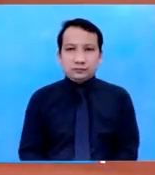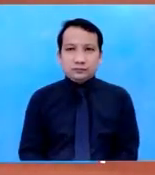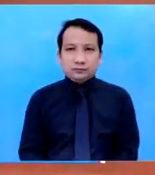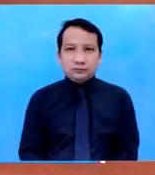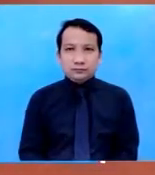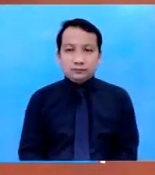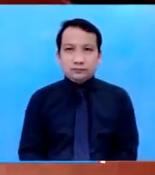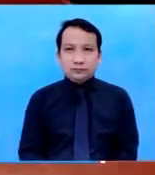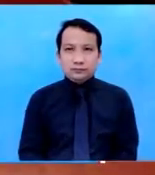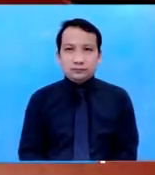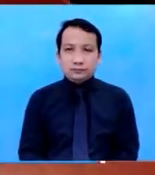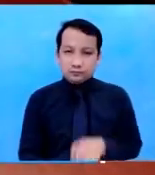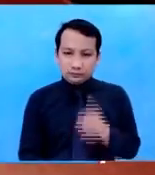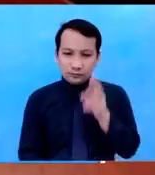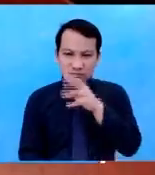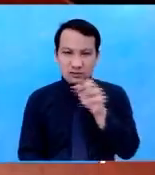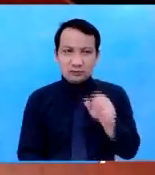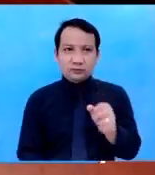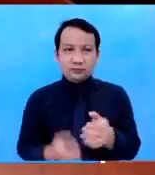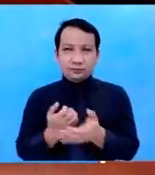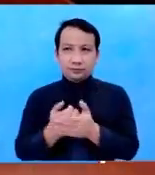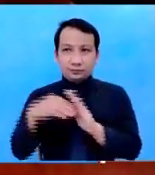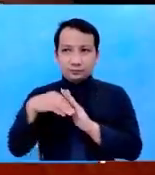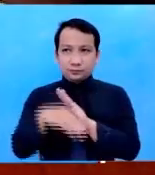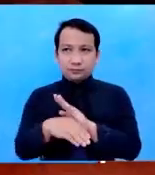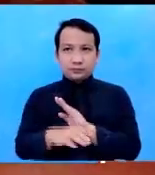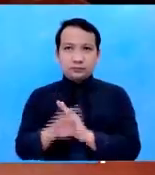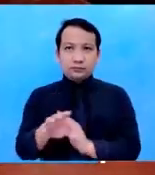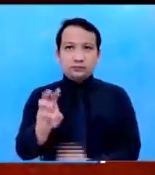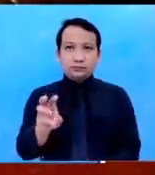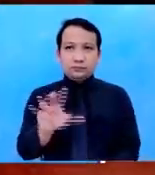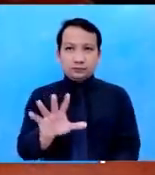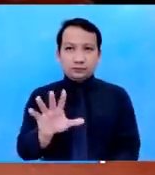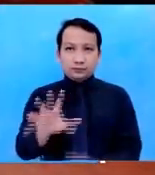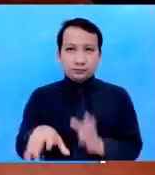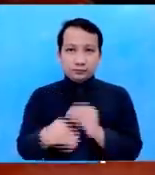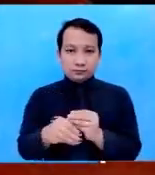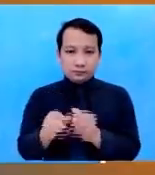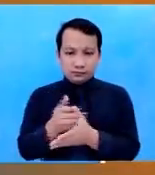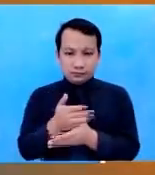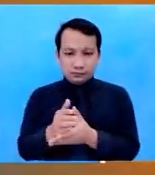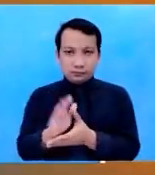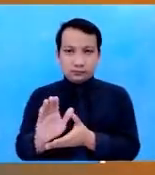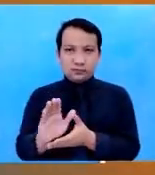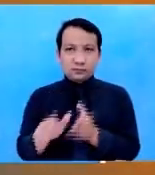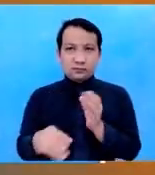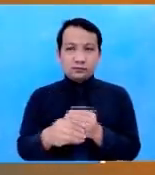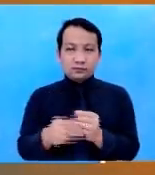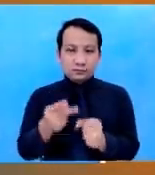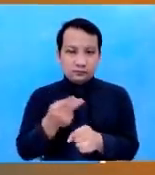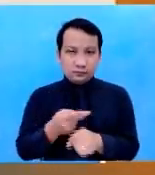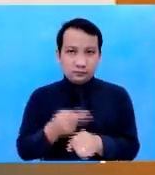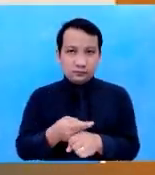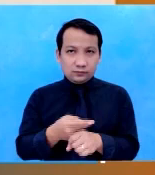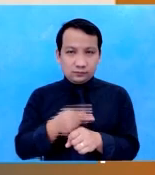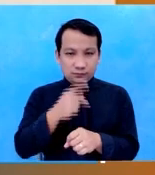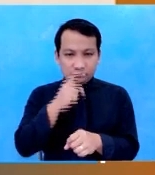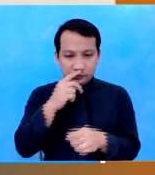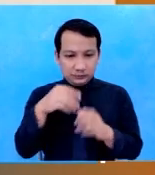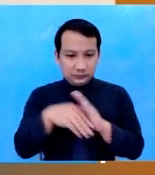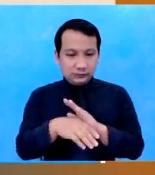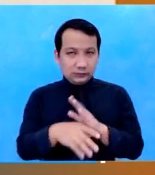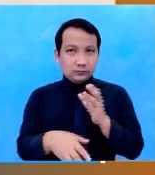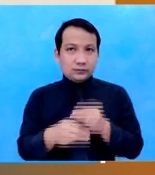Nangangamba ang mga ekonomista na lumagpak pa sa hanggang 65 pesos ang palitan ng piso kada dolyar. Bagamat bahagyang nakabawi ang piso kontra